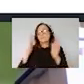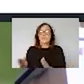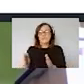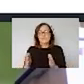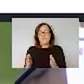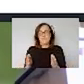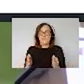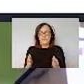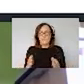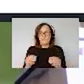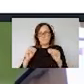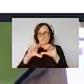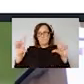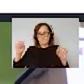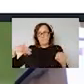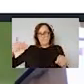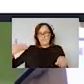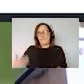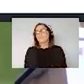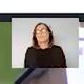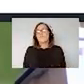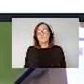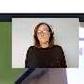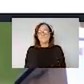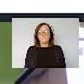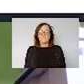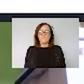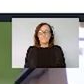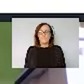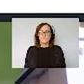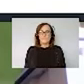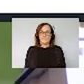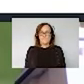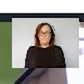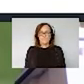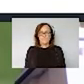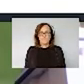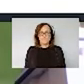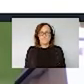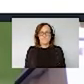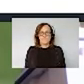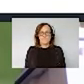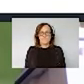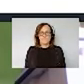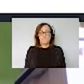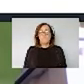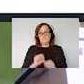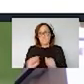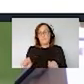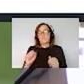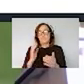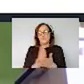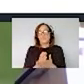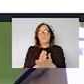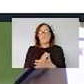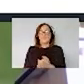szybciutko do prezentacji i już przeskakuję tutaj do naszej prezentacji. I jesteśmy, i drodzy